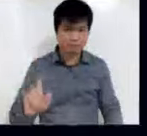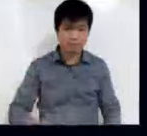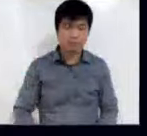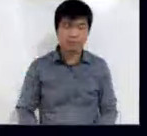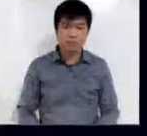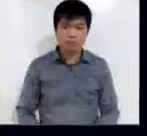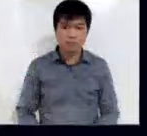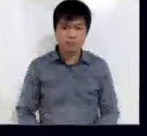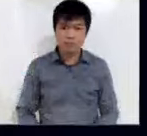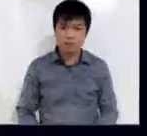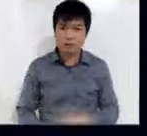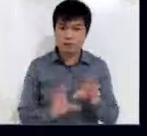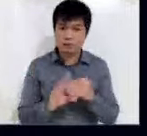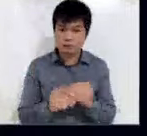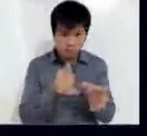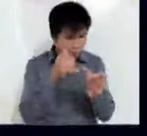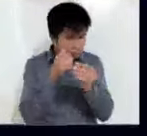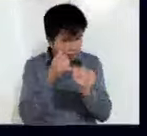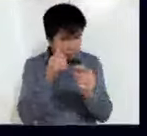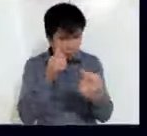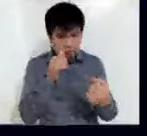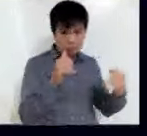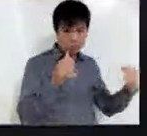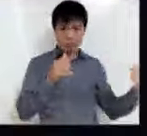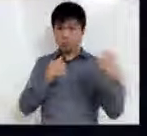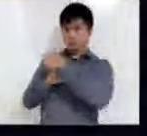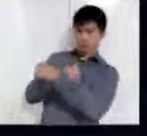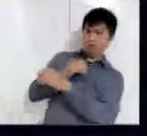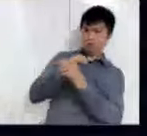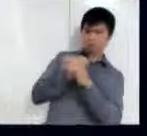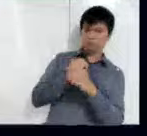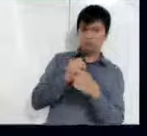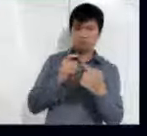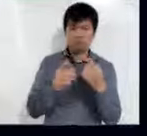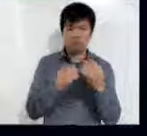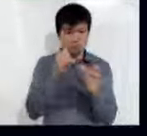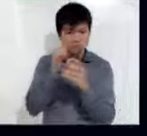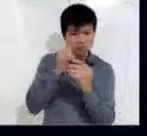Maging ang kumukuha ng video, muntik na ring madamay.